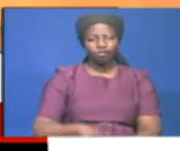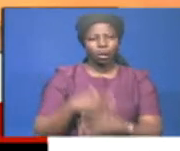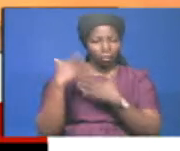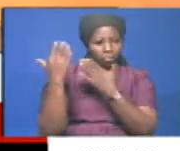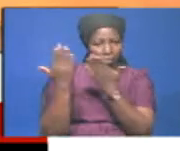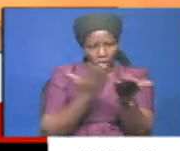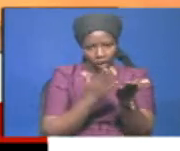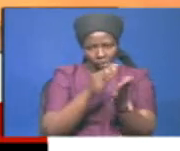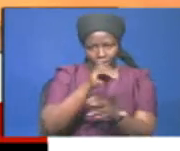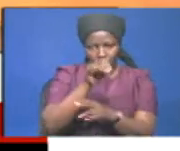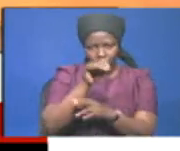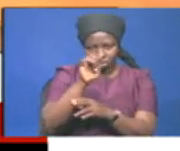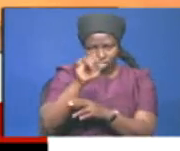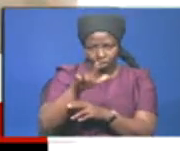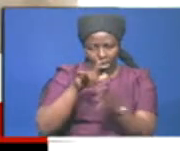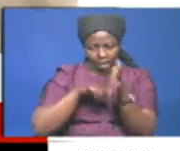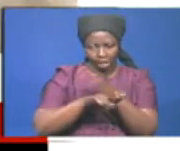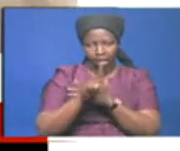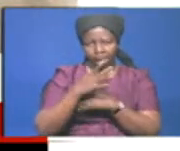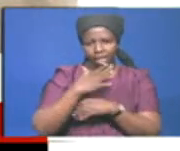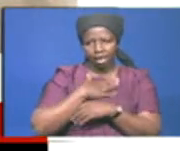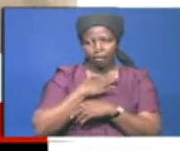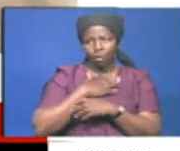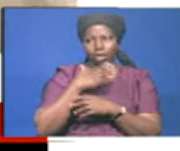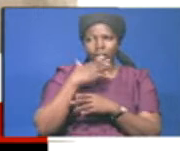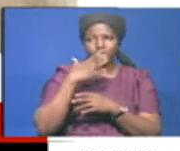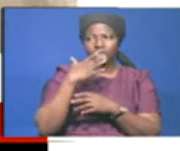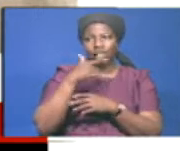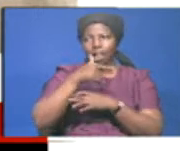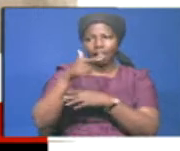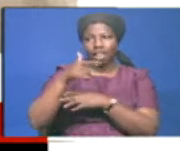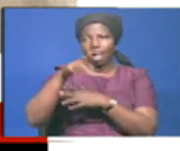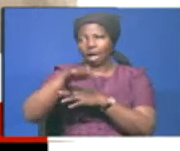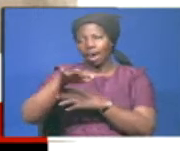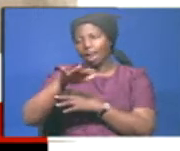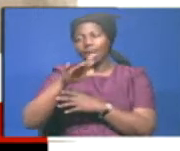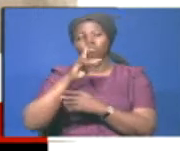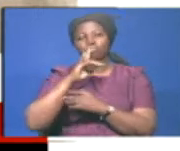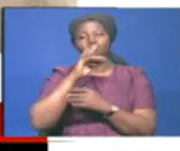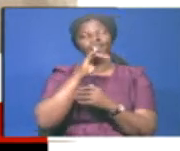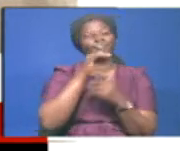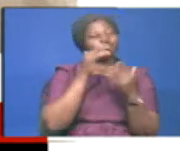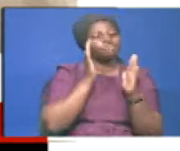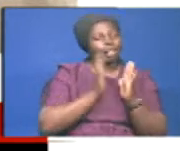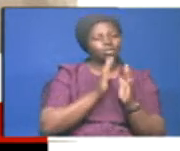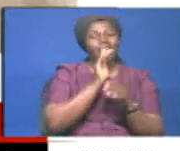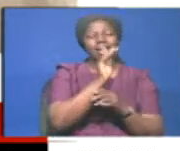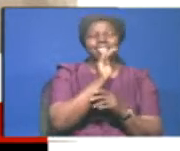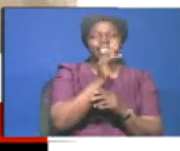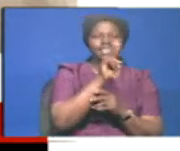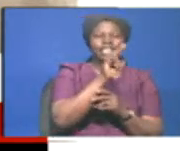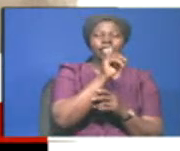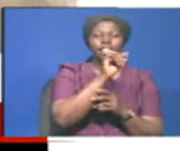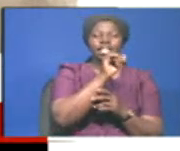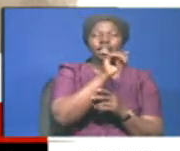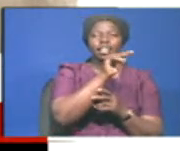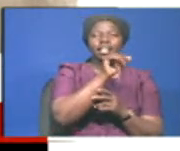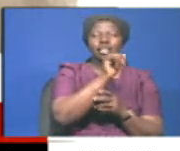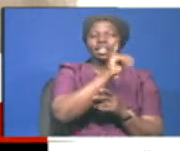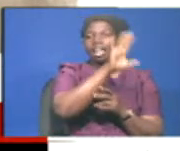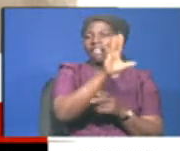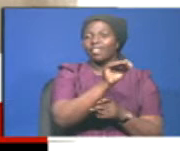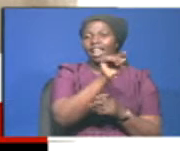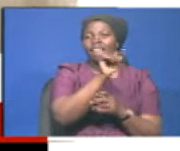kwenye studio zetu. Pengine ikiwa mtazamaji anajiuliza hii Vigingi Africa kwanza inahusiana na nini? Asanti sana.